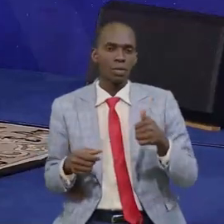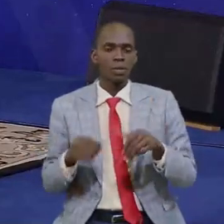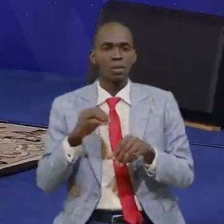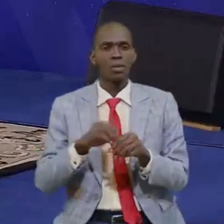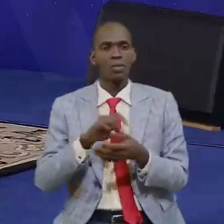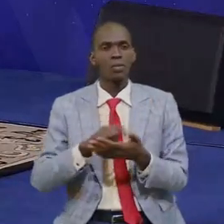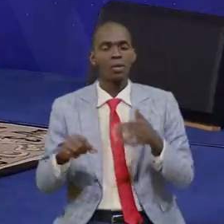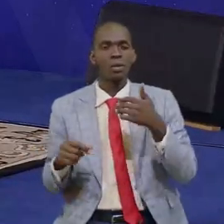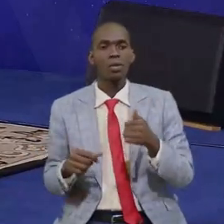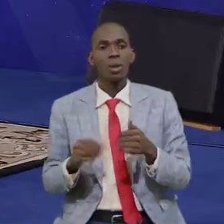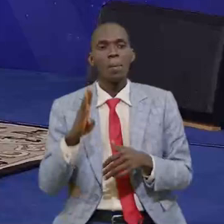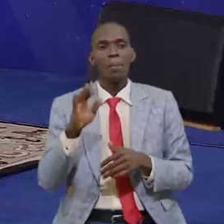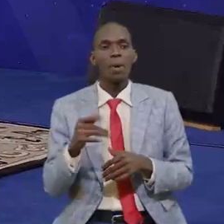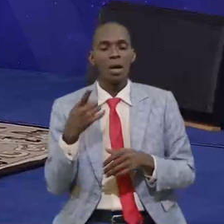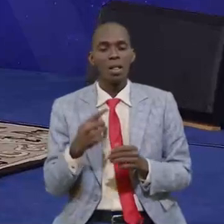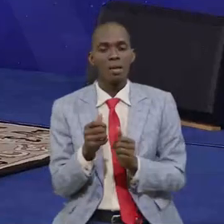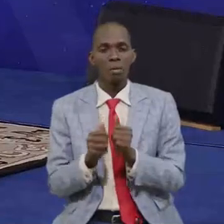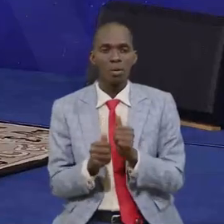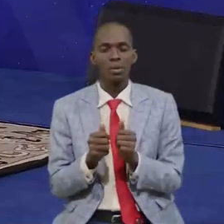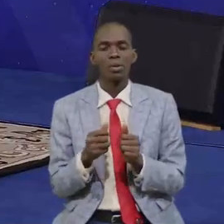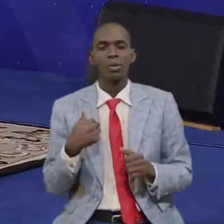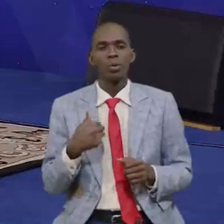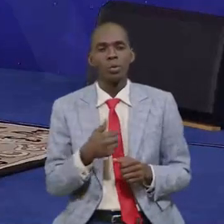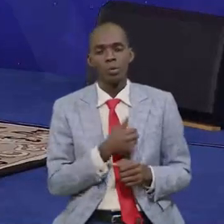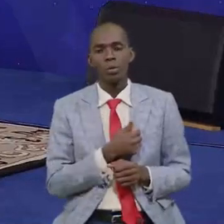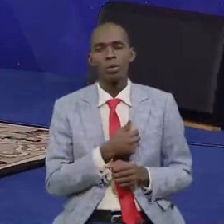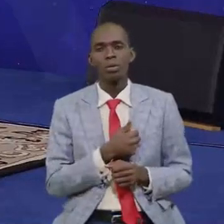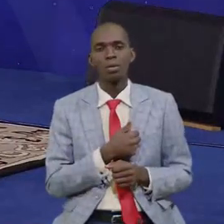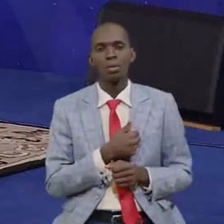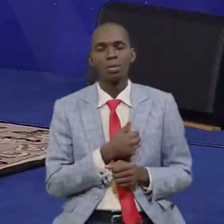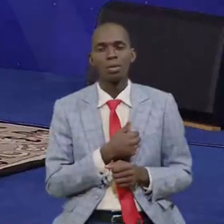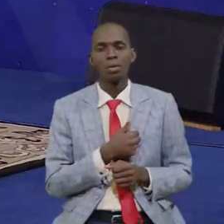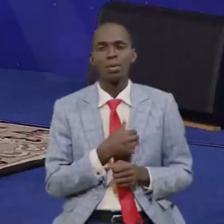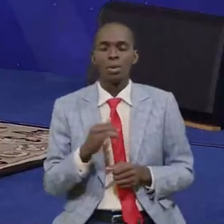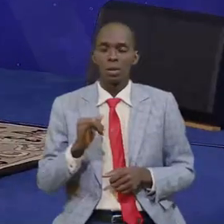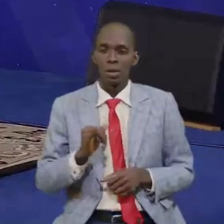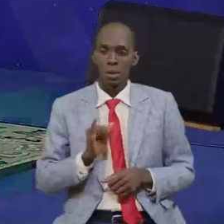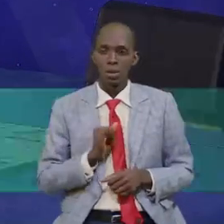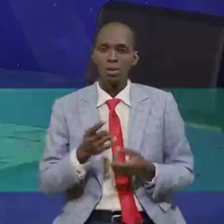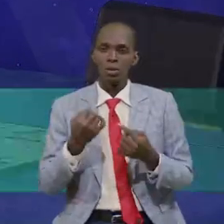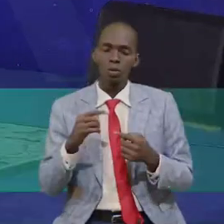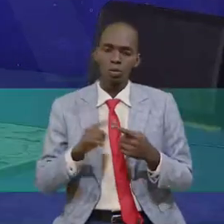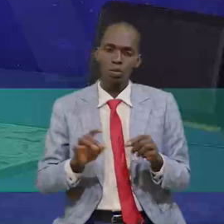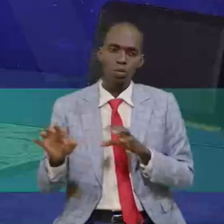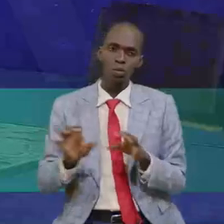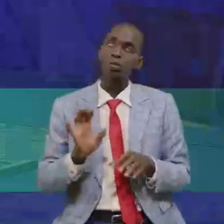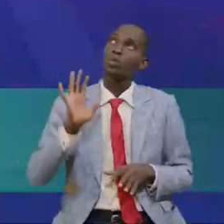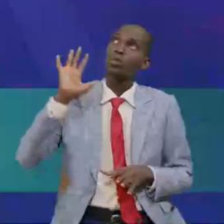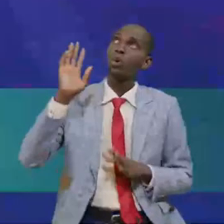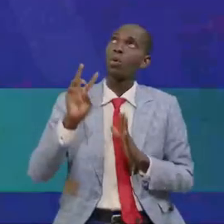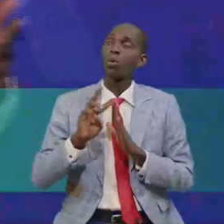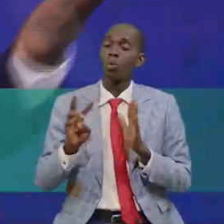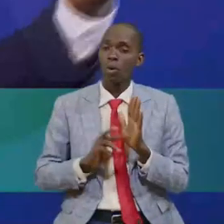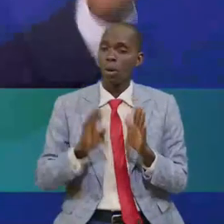Verset 10 dit, c'est en vertu de cette volonté, je viens faire ta volonté. Oh Dieu, c'est